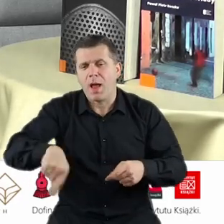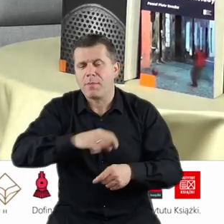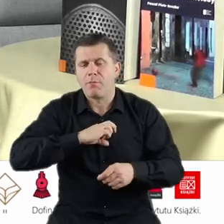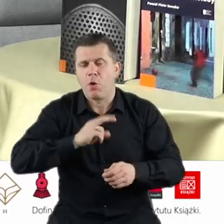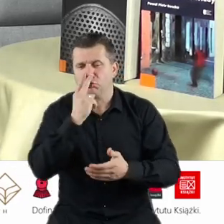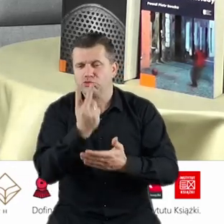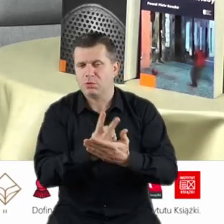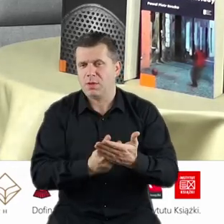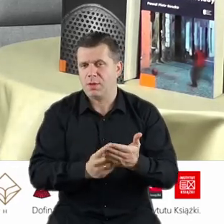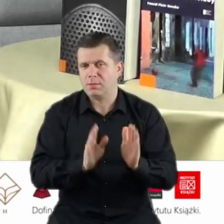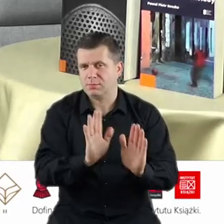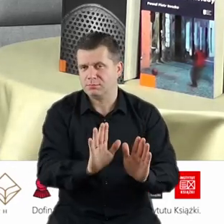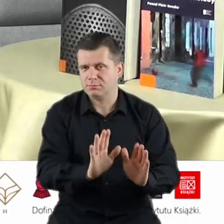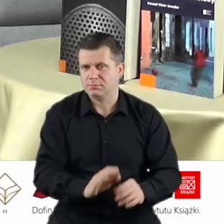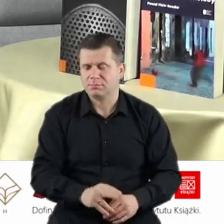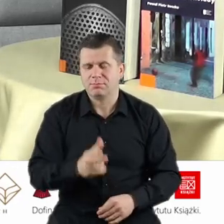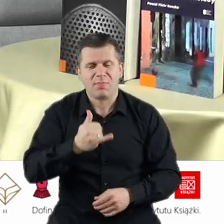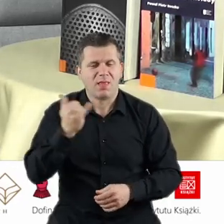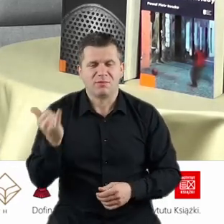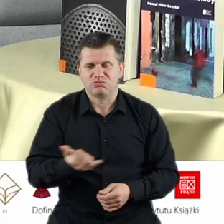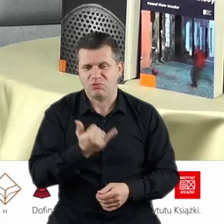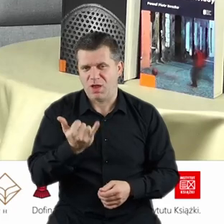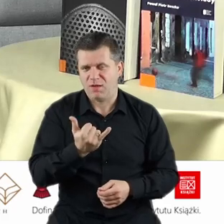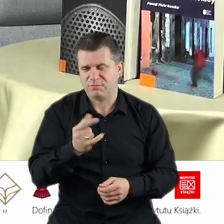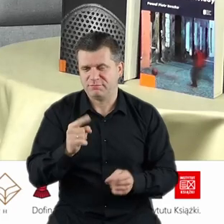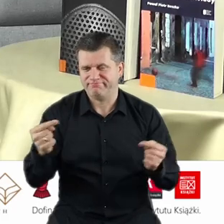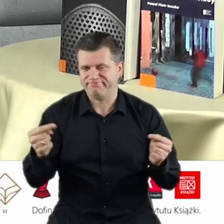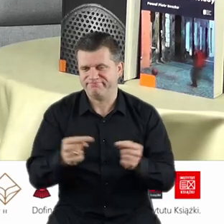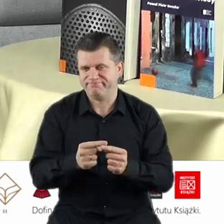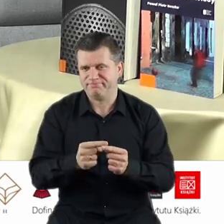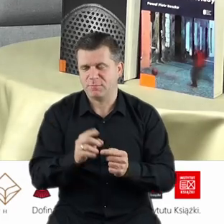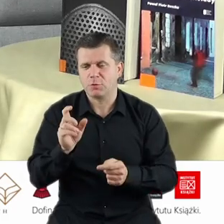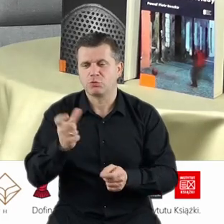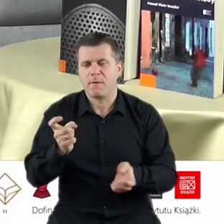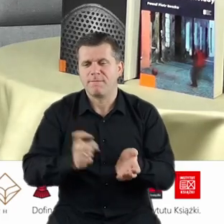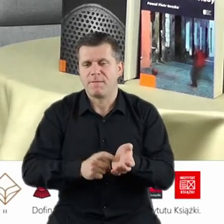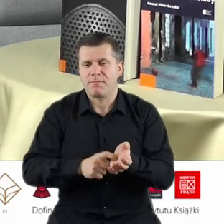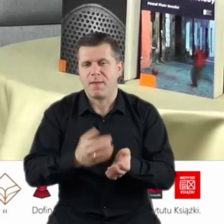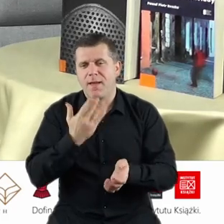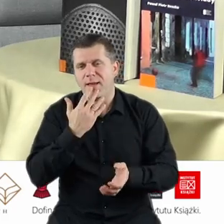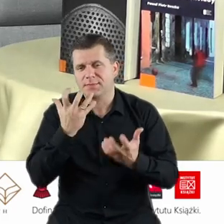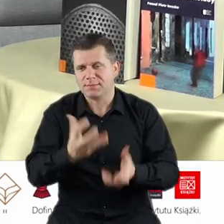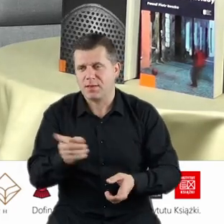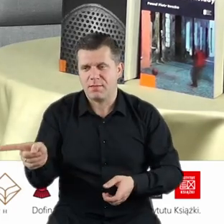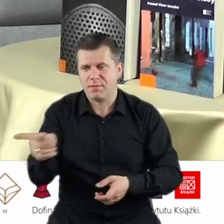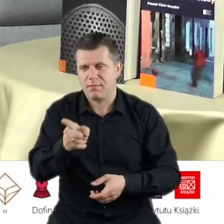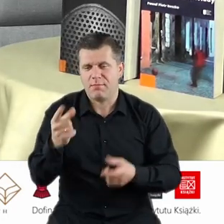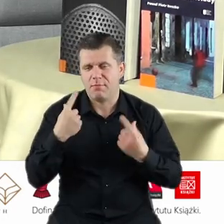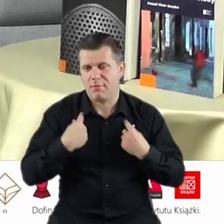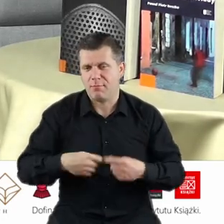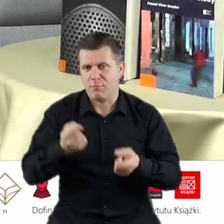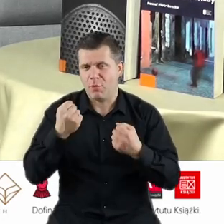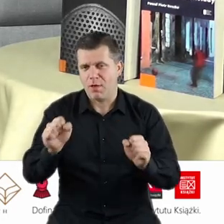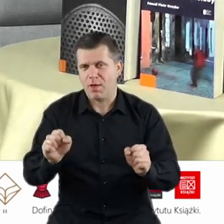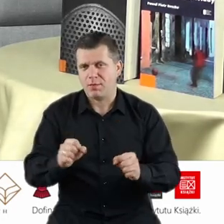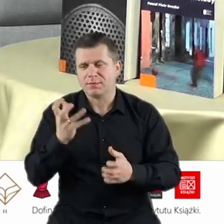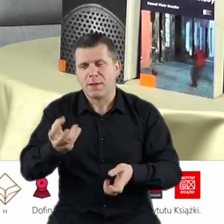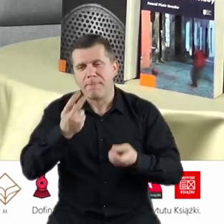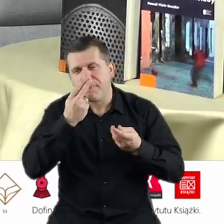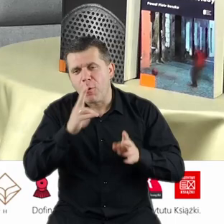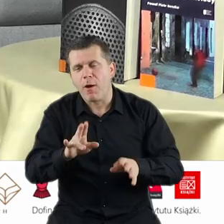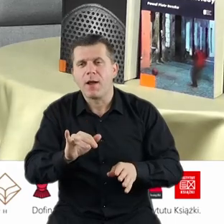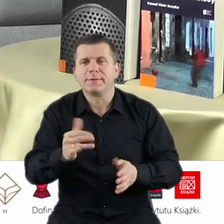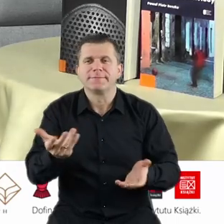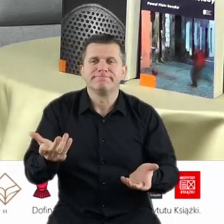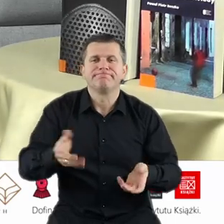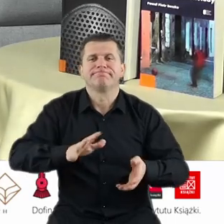zobaczyli moi czytelnicy. I nie zawsze jest to tożsame z pragnieniami bohatera, który